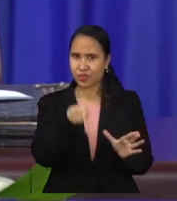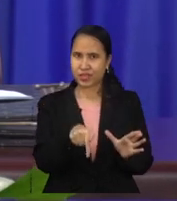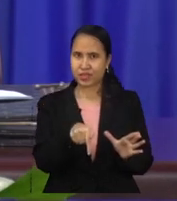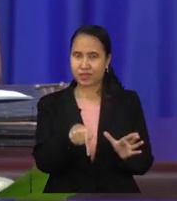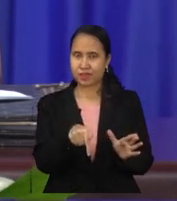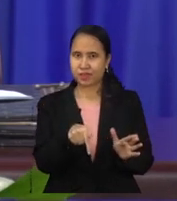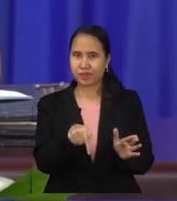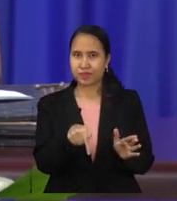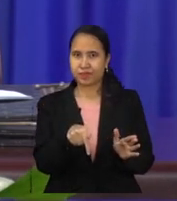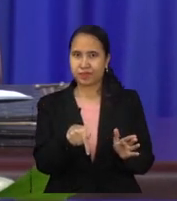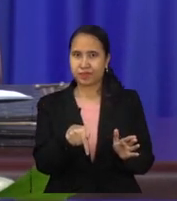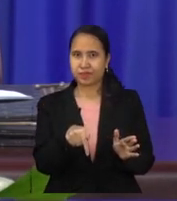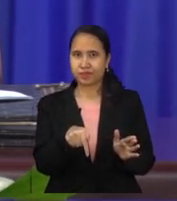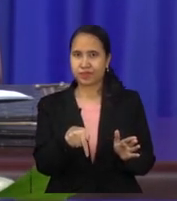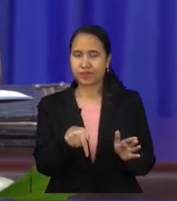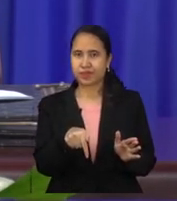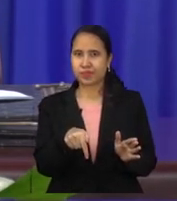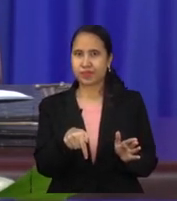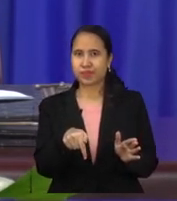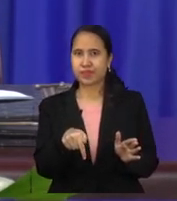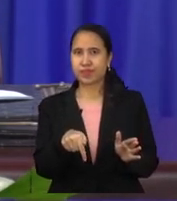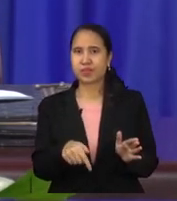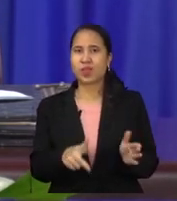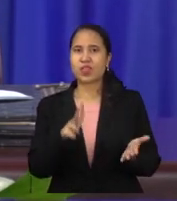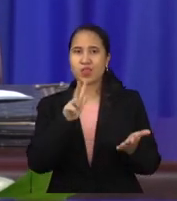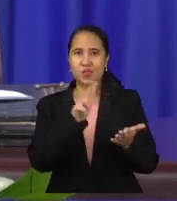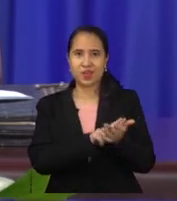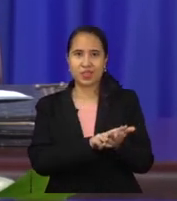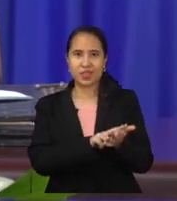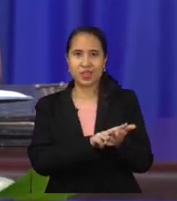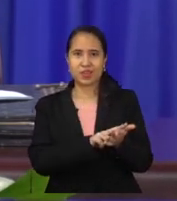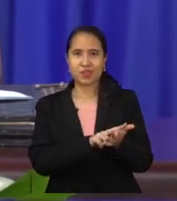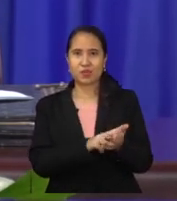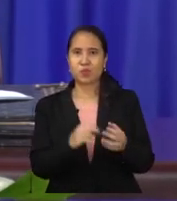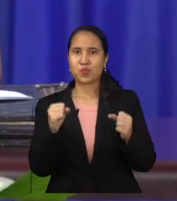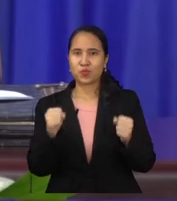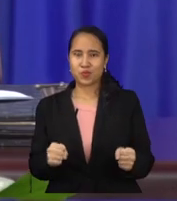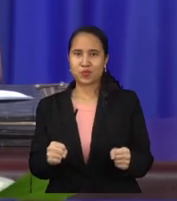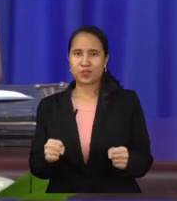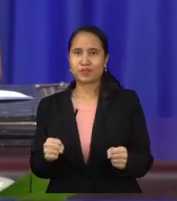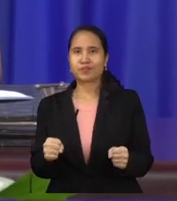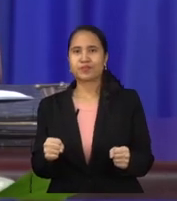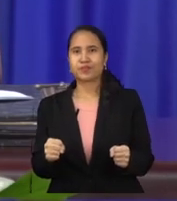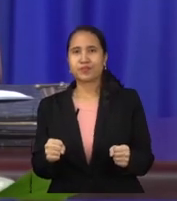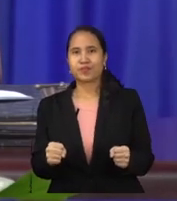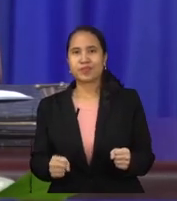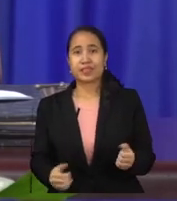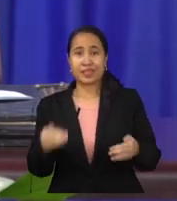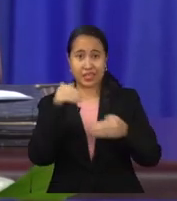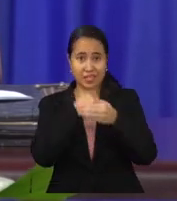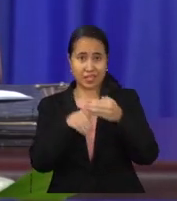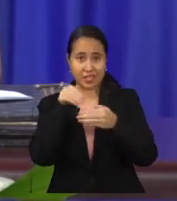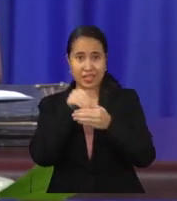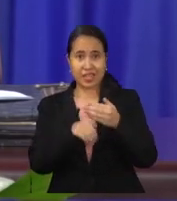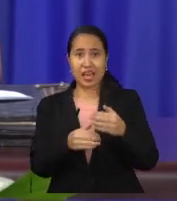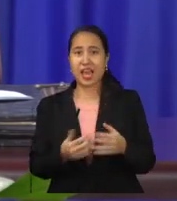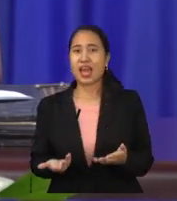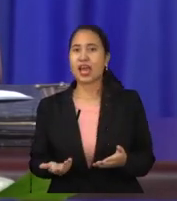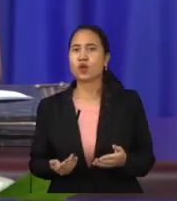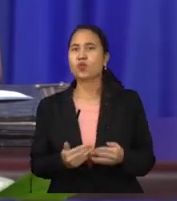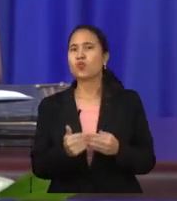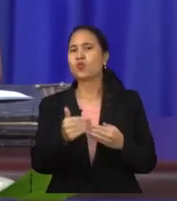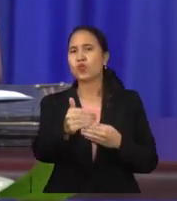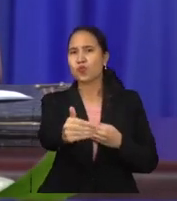betrekking tot de aan de wetgever gegeven bevoegdheid tot amnestieverlening, de inhoud en reikwijdte en